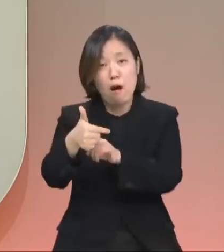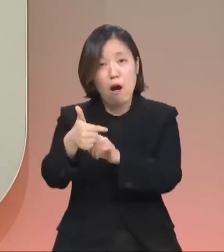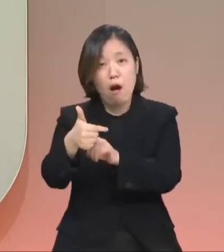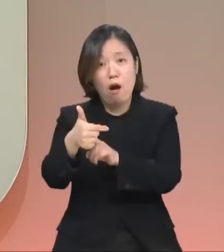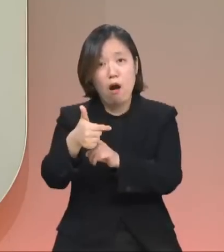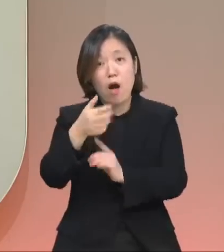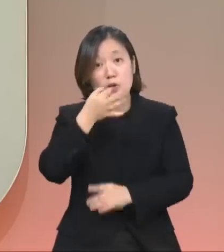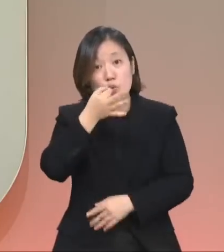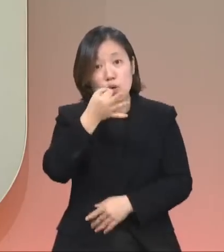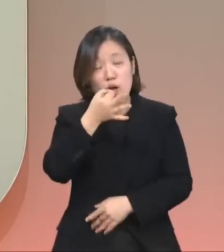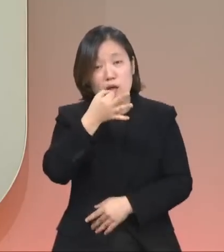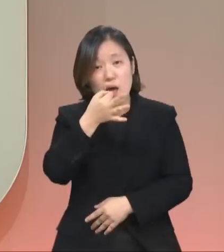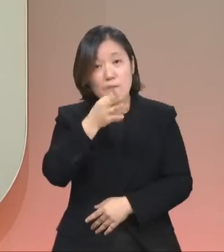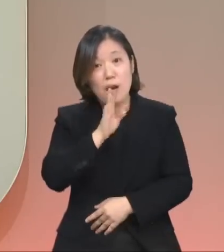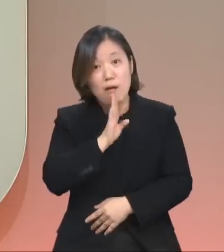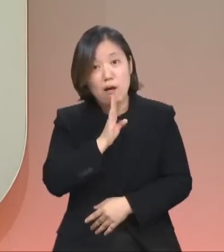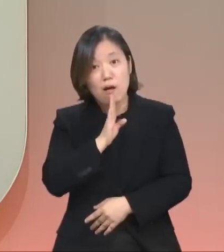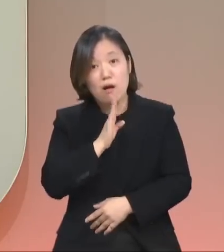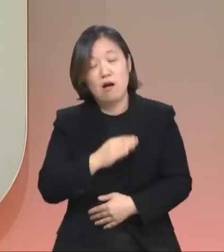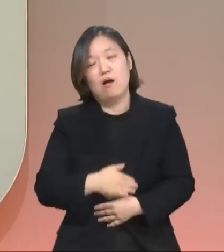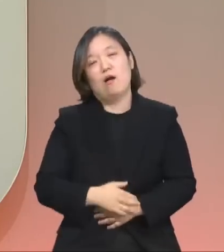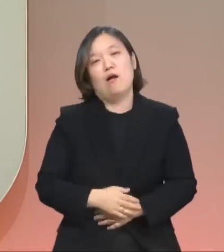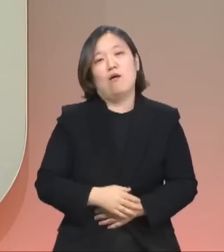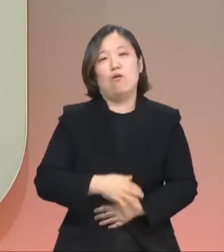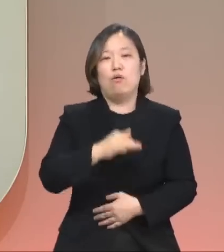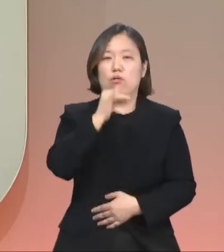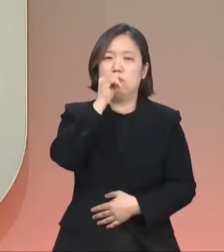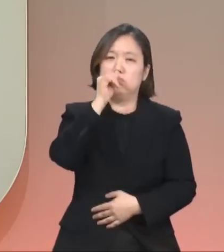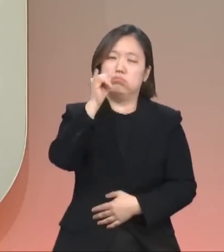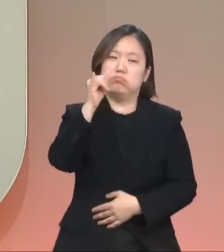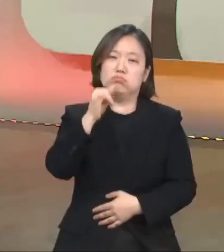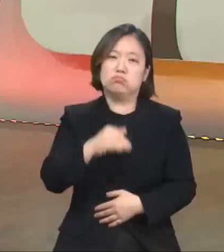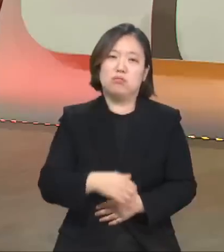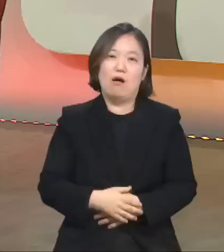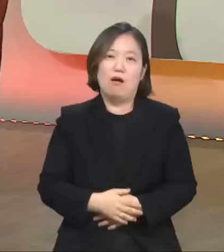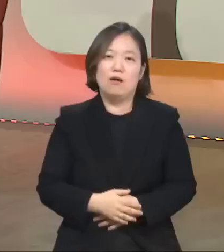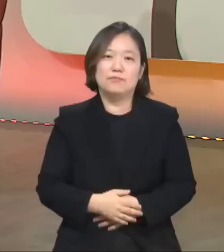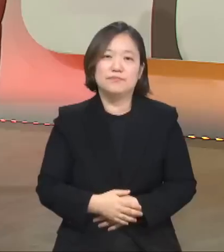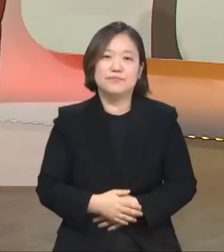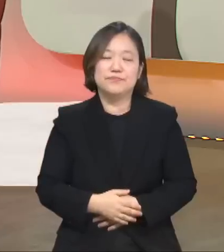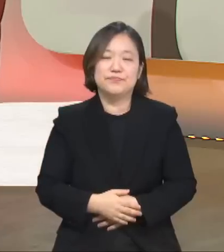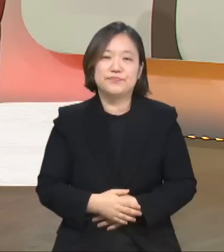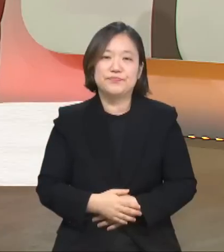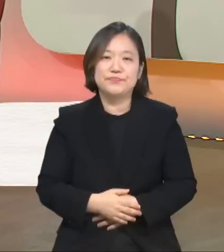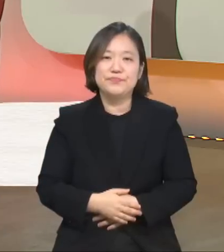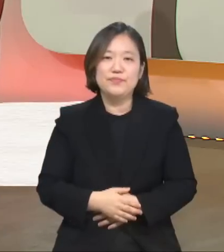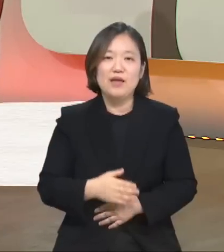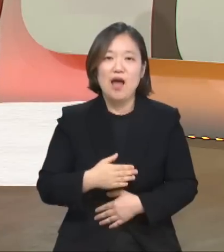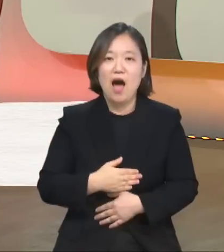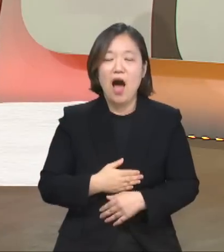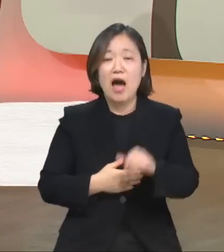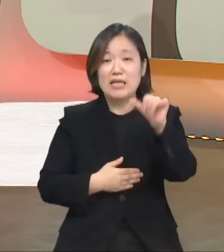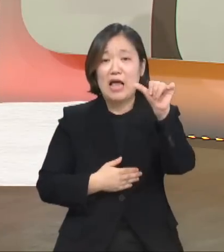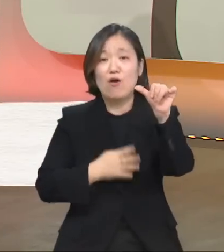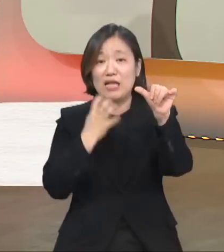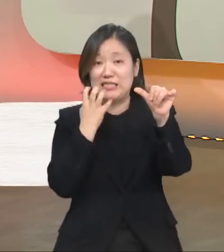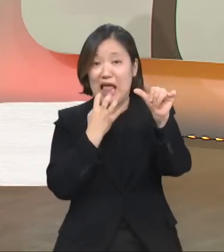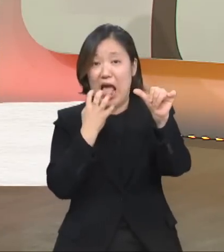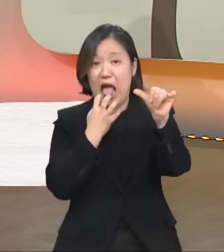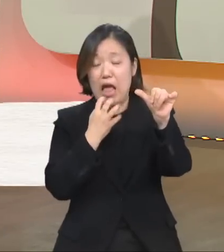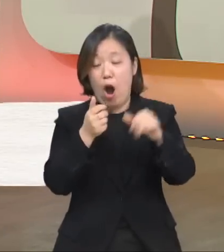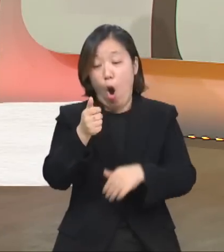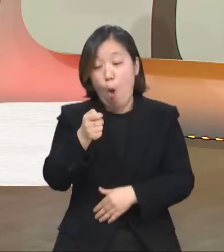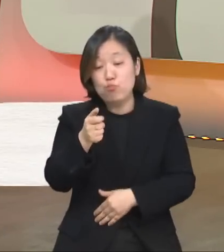신묘장구대다라는 일을 독송하신 거예요 엄청나시다 오색실로 염주를